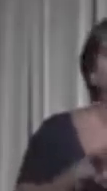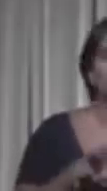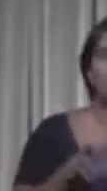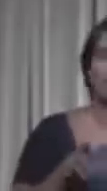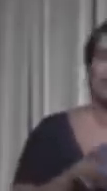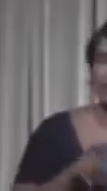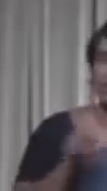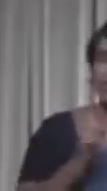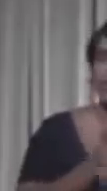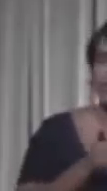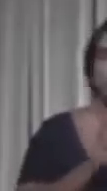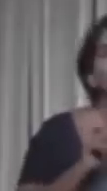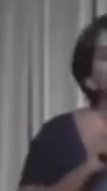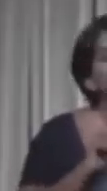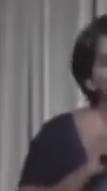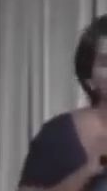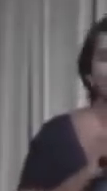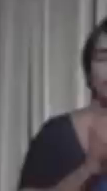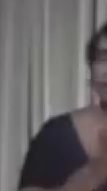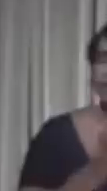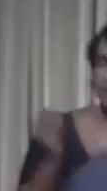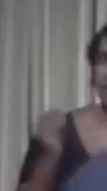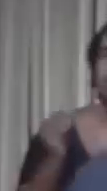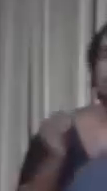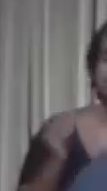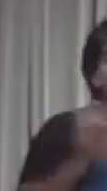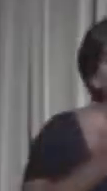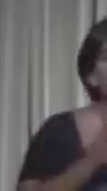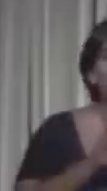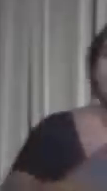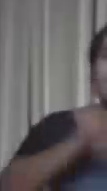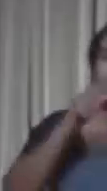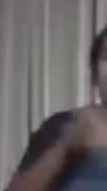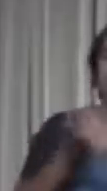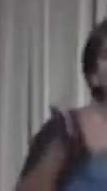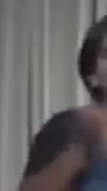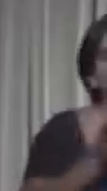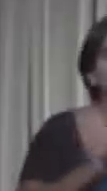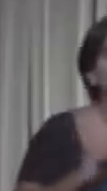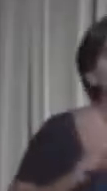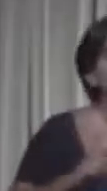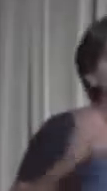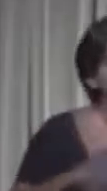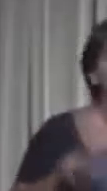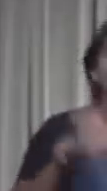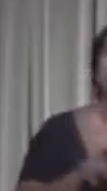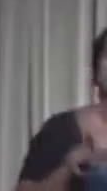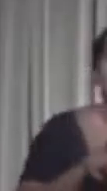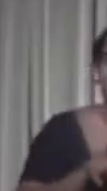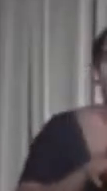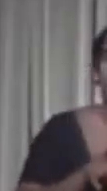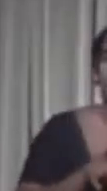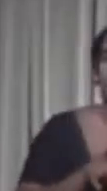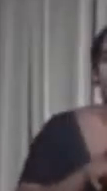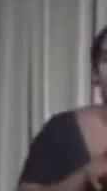வாழ வேண்டும் என்ற சிந்தனையை நாங்கள் கண்டோம். ஆனால் இன்று அந்த மஹிந்த ராஜபக்ச அவர்கள் ஓரமாக்கப்பட்டு விட்டாரா அல்லது இந்த